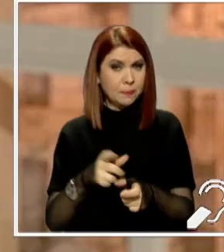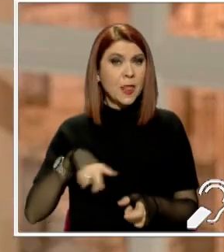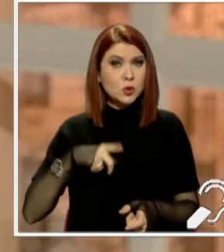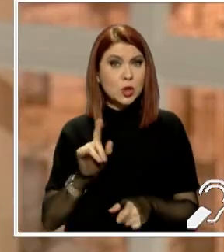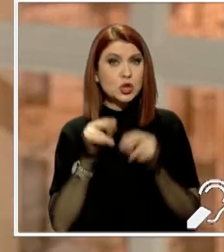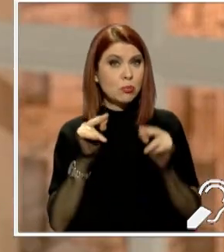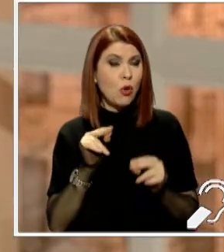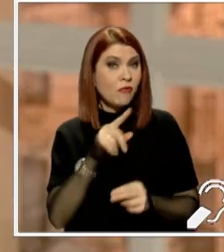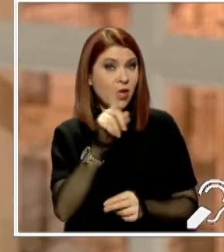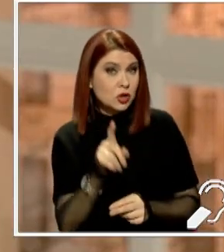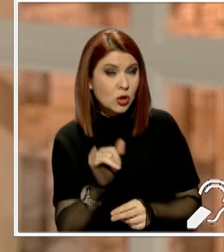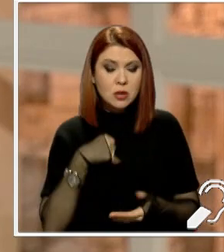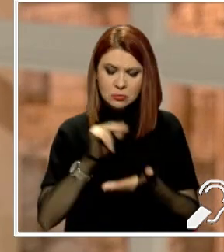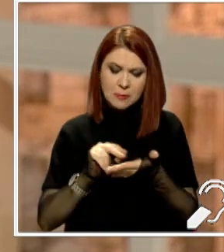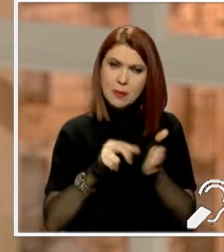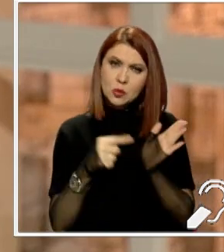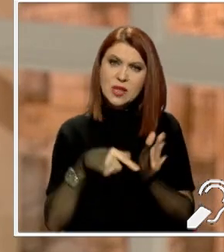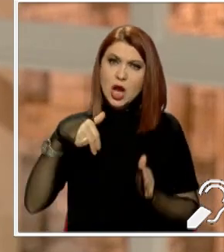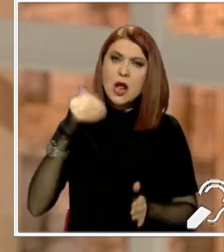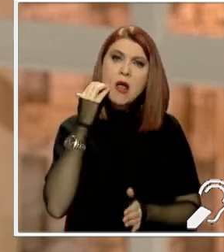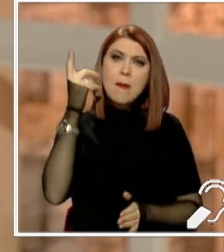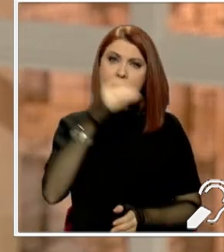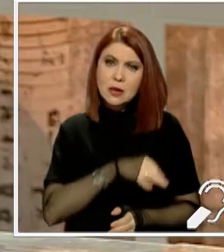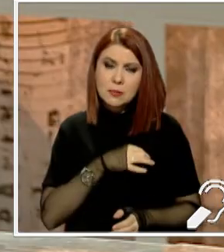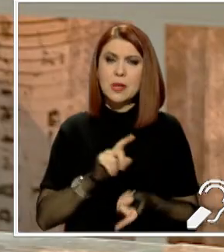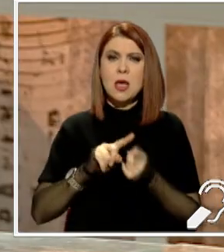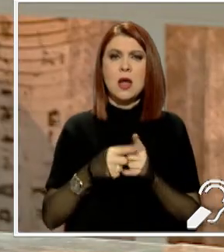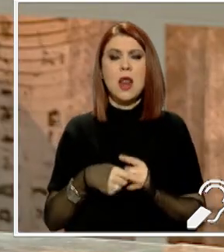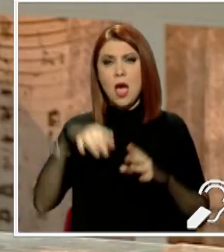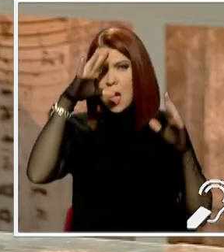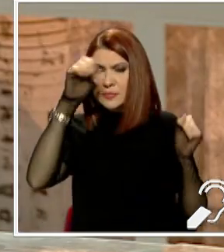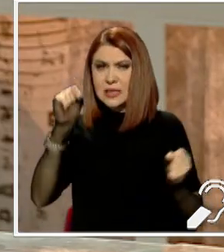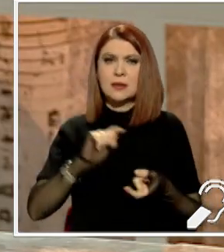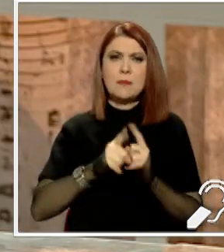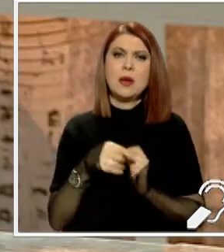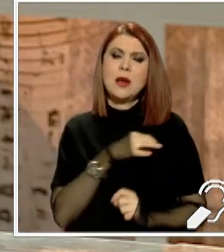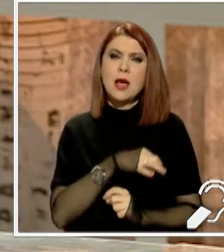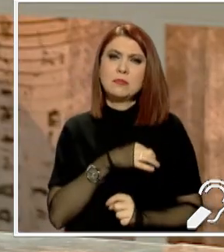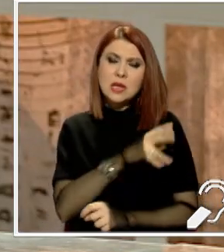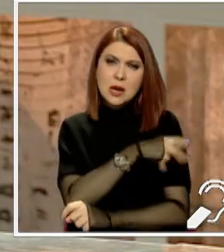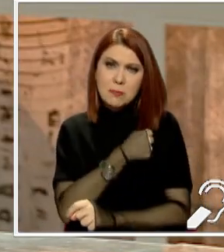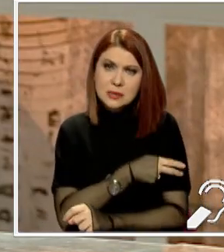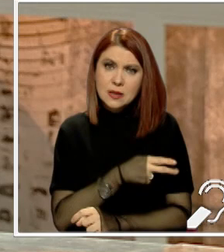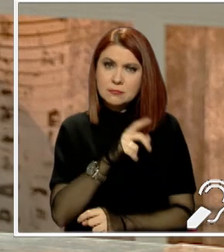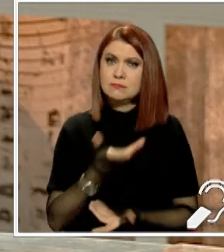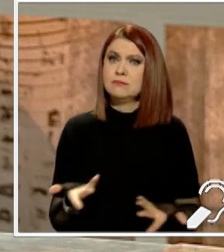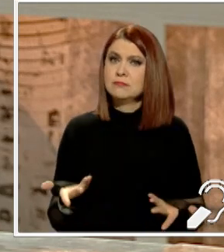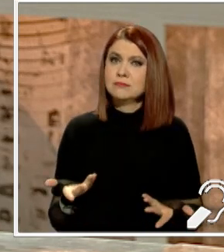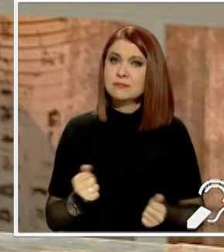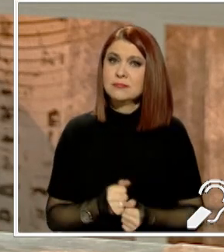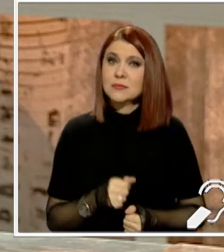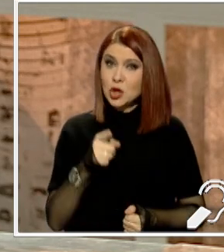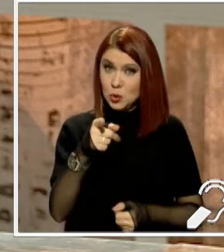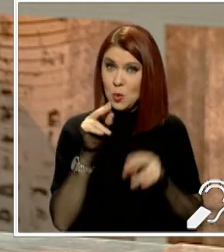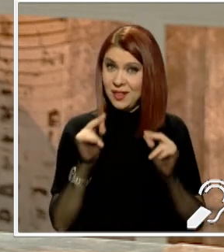sunteți și profesor. Și mi-am notat aici, la New York University, la Conservatorul din Amsterdam, la Academia de Muzică din Basel. You